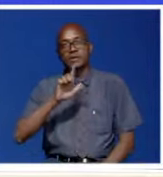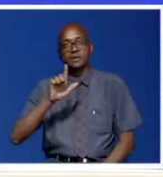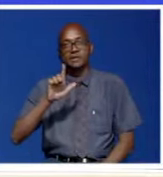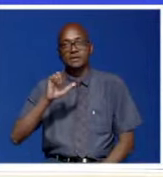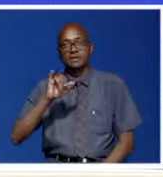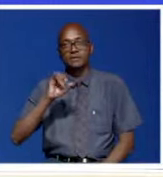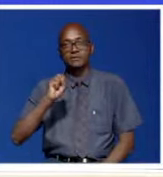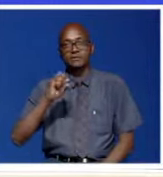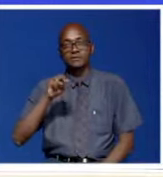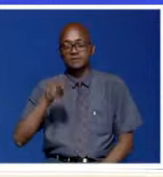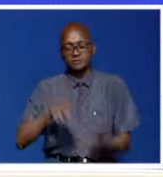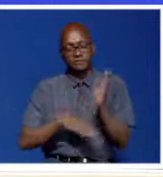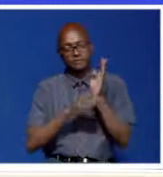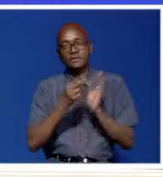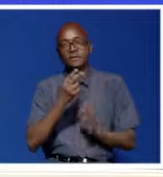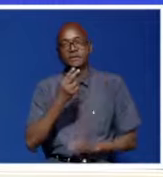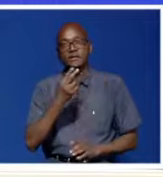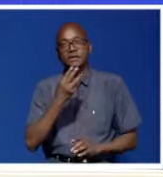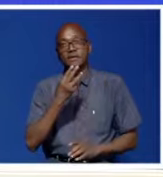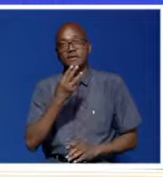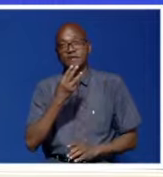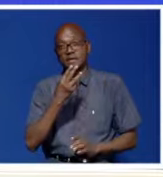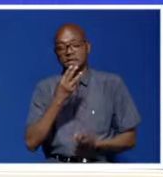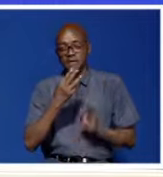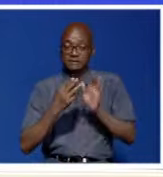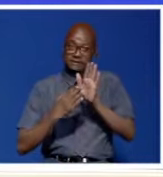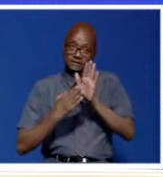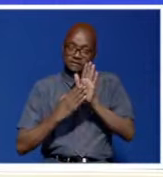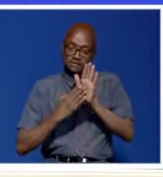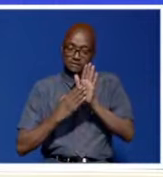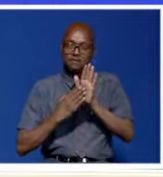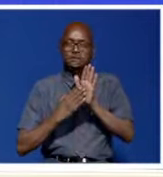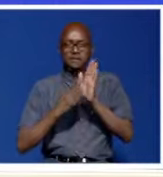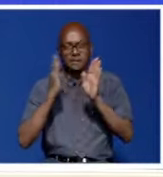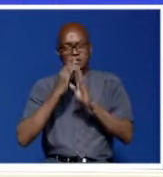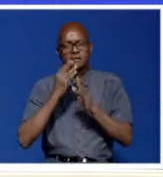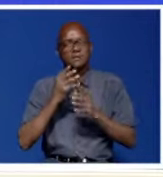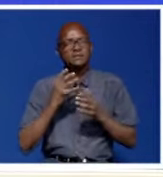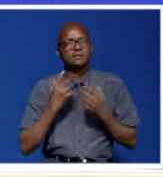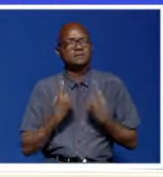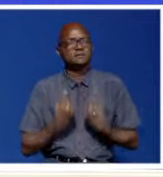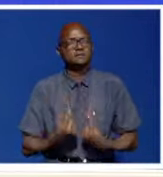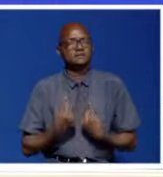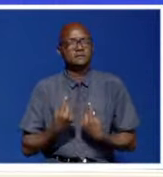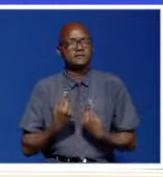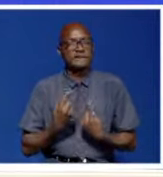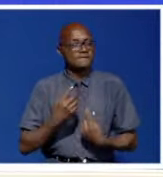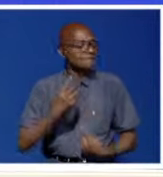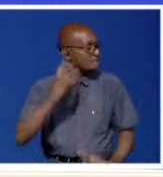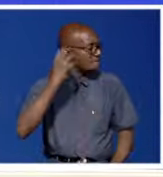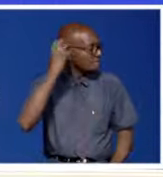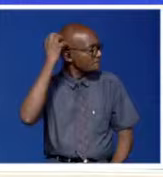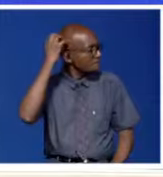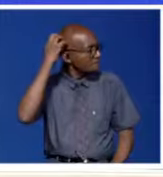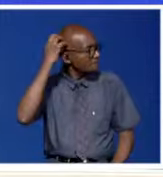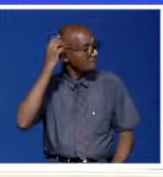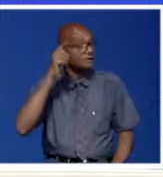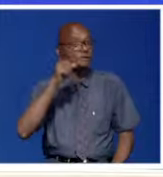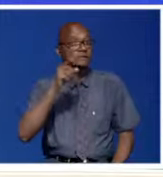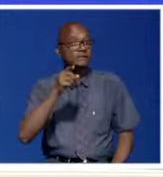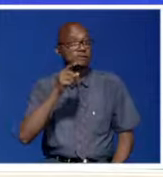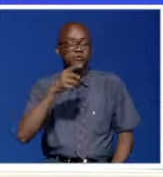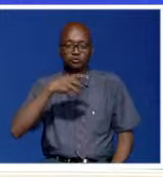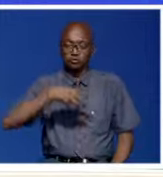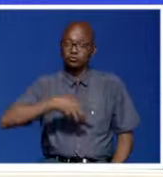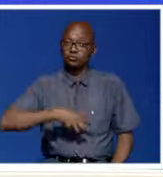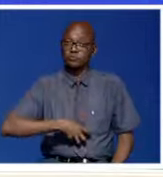miaka 39 ambaye katika hali inayoweza kushangaza wengi fuvu lake la kichwa liko tumboni mwake,